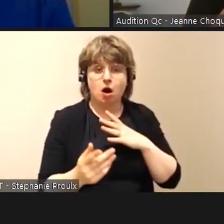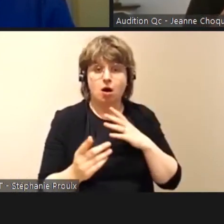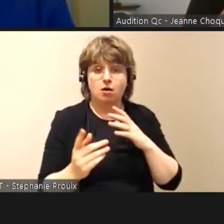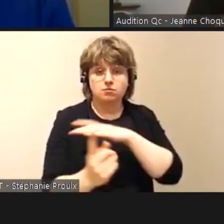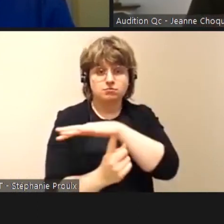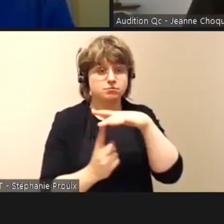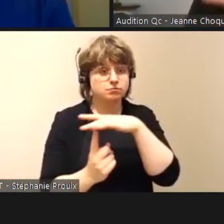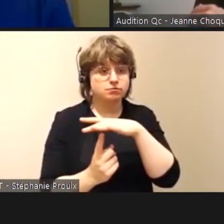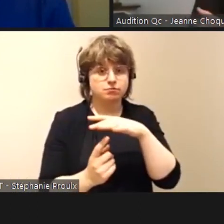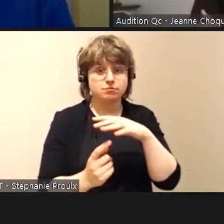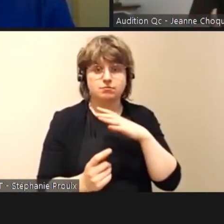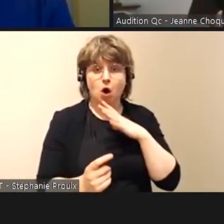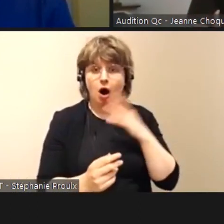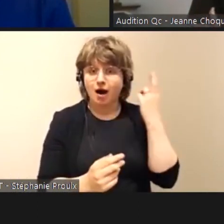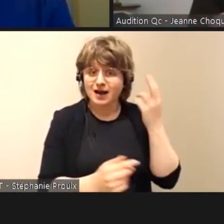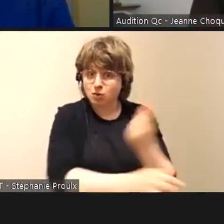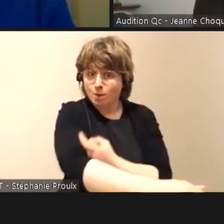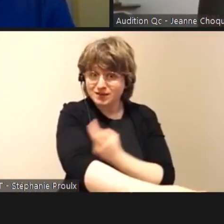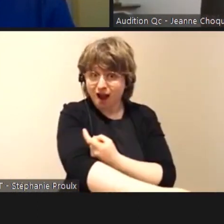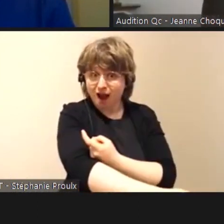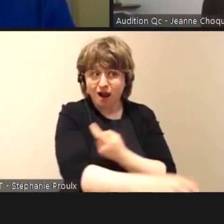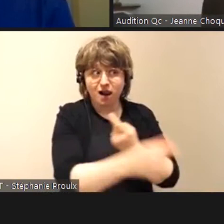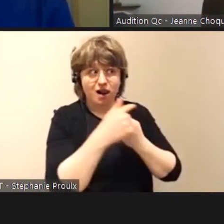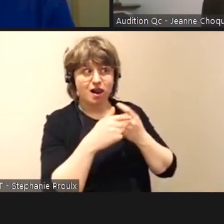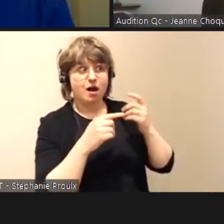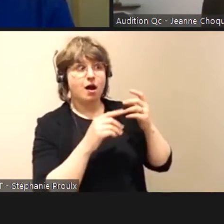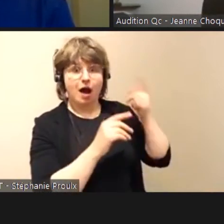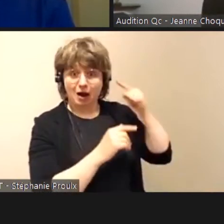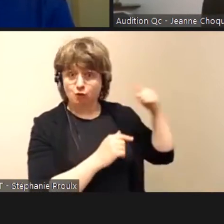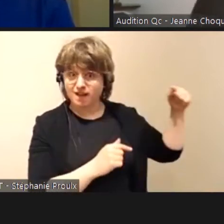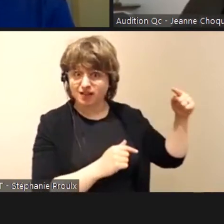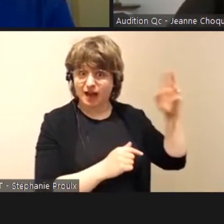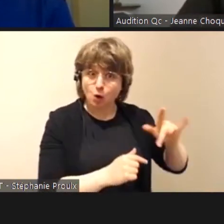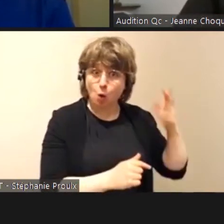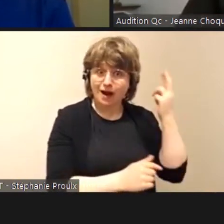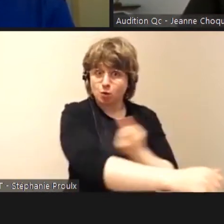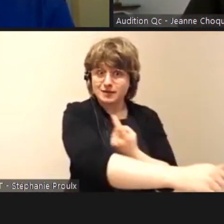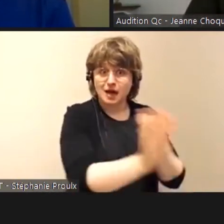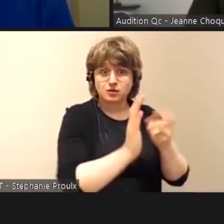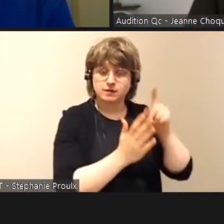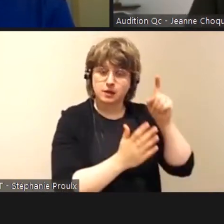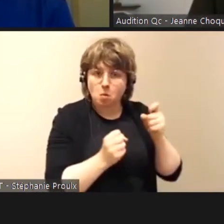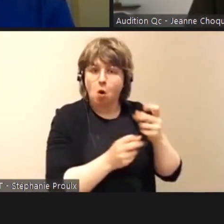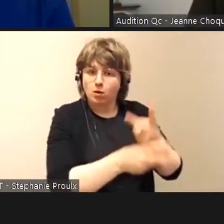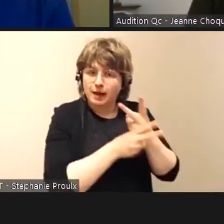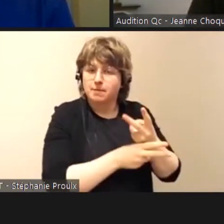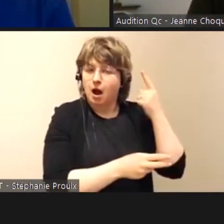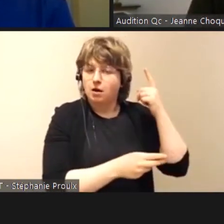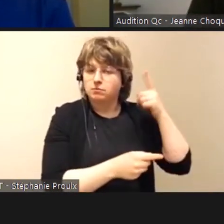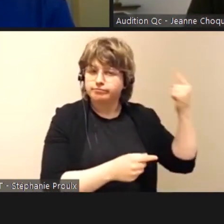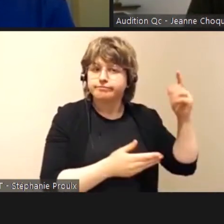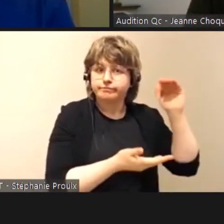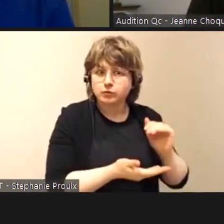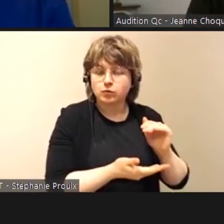peut y avoir une cause médicale traitable. Donc, il faut s'assurer que ce n'est pas ça. Puis après ça,